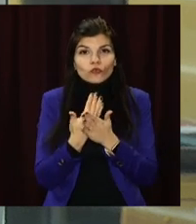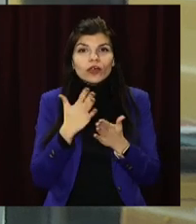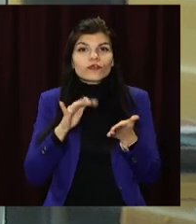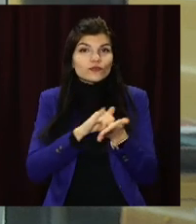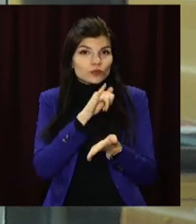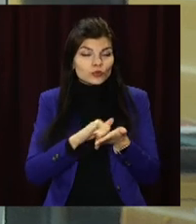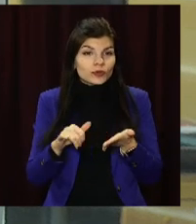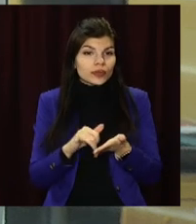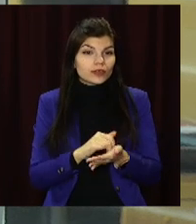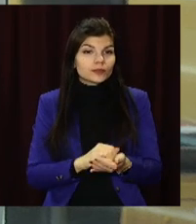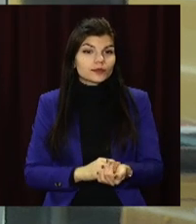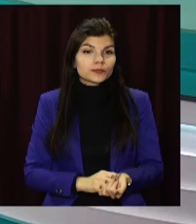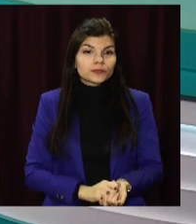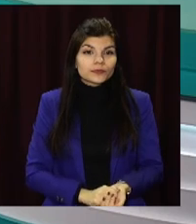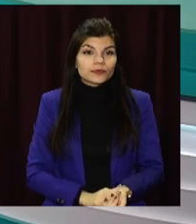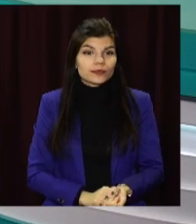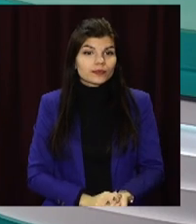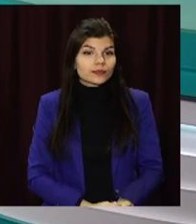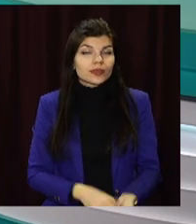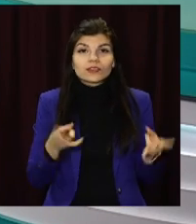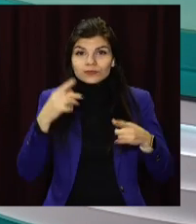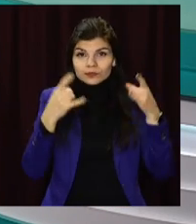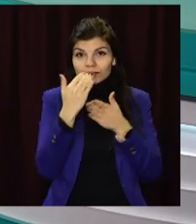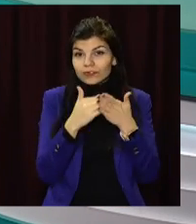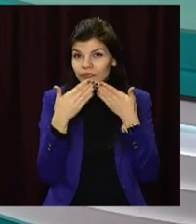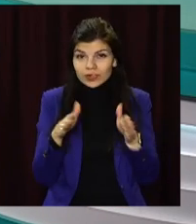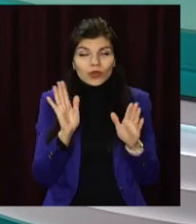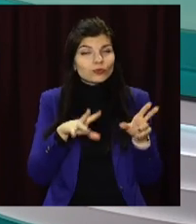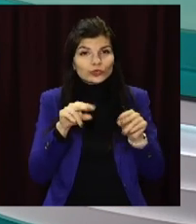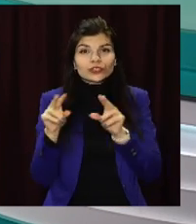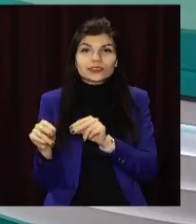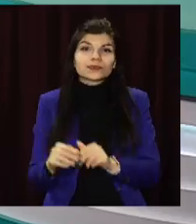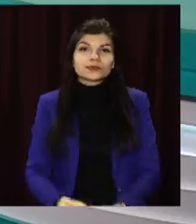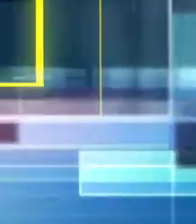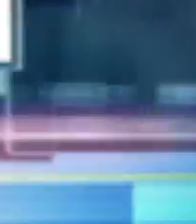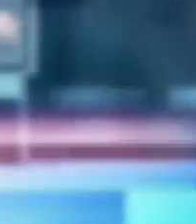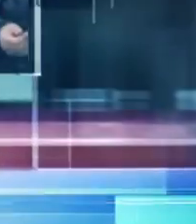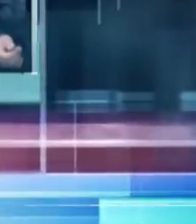мережах і на нашому YouTube-каналі. Залишайтеся з відкритим і хай щастить!